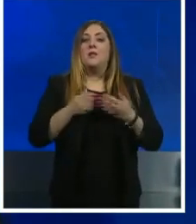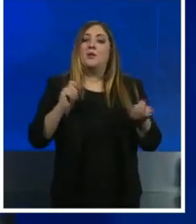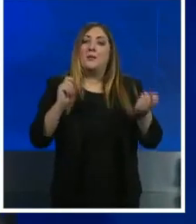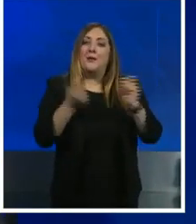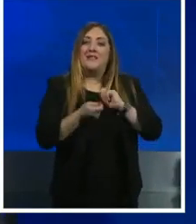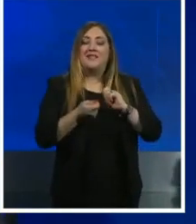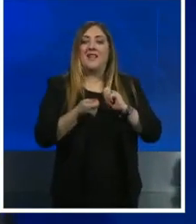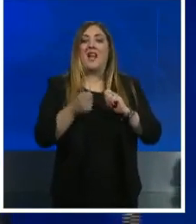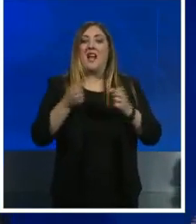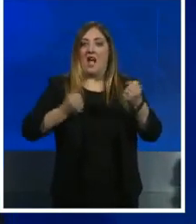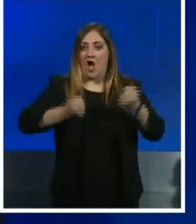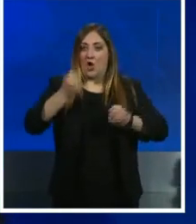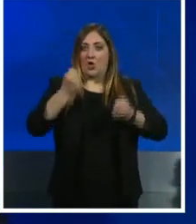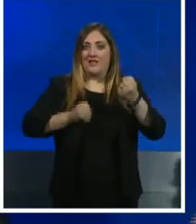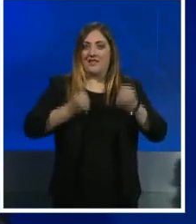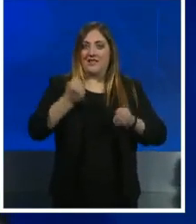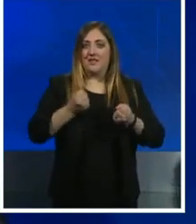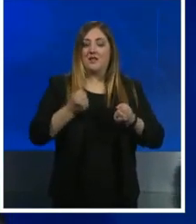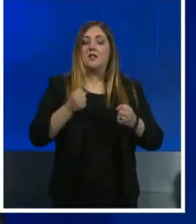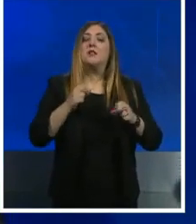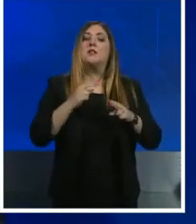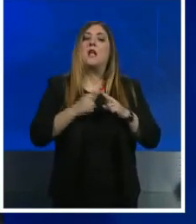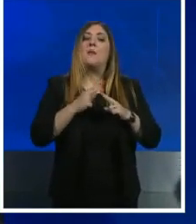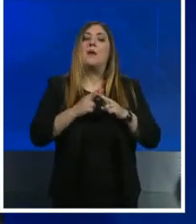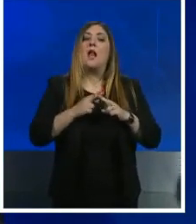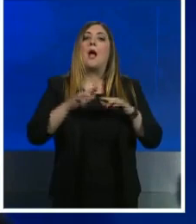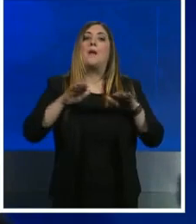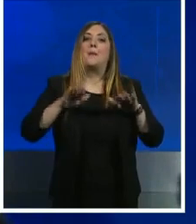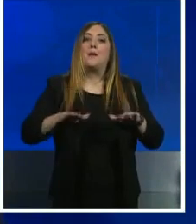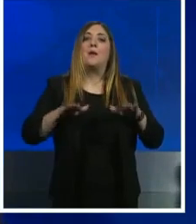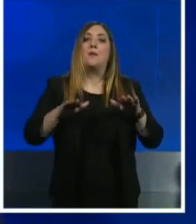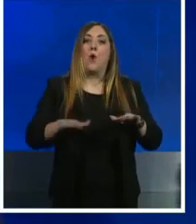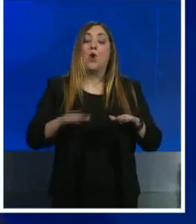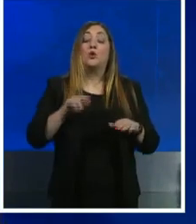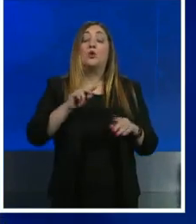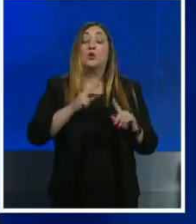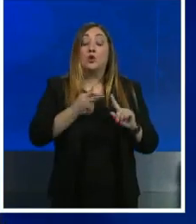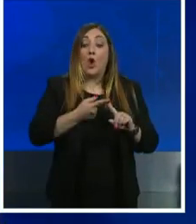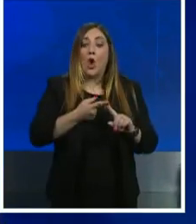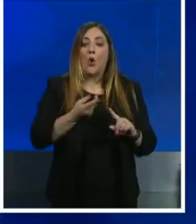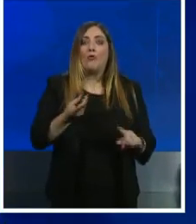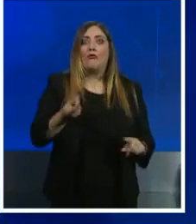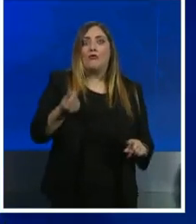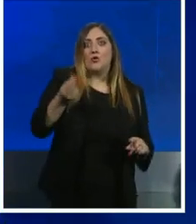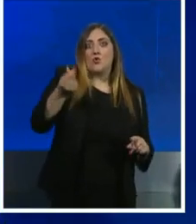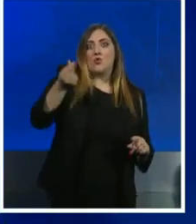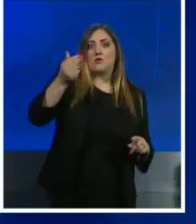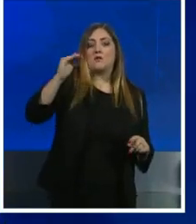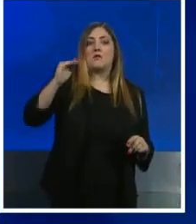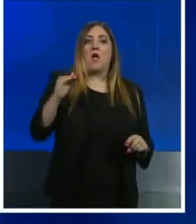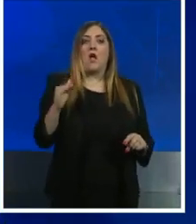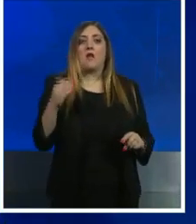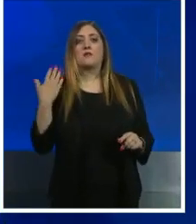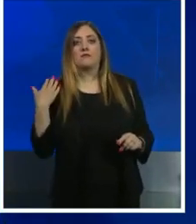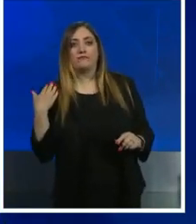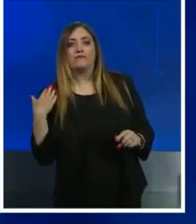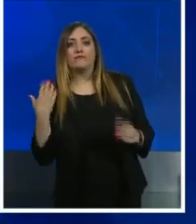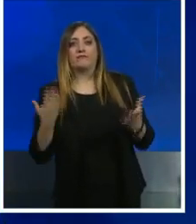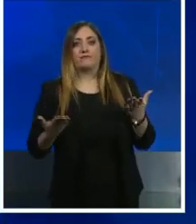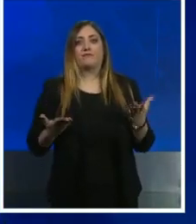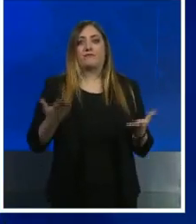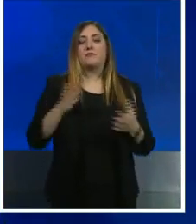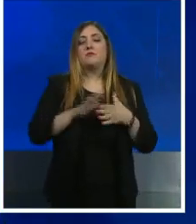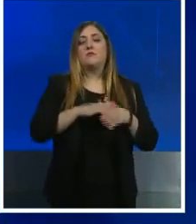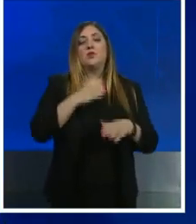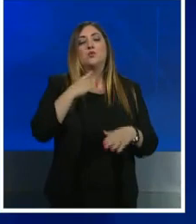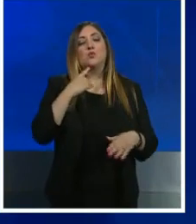għandhom x'jaqsmu l-karozzi tkun waħda illi min ma jiflaħx ikun jista' jerfa' il-pis. Għaliex mhux